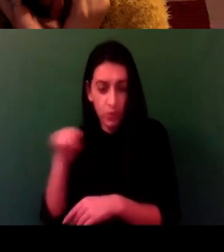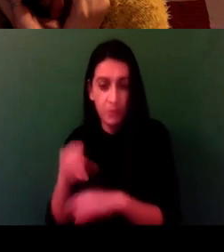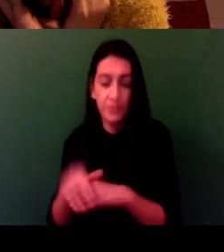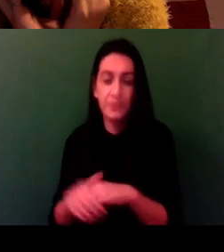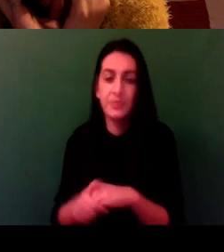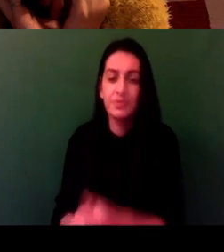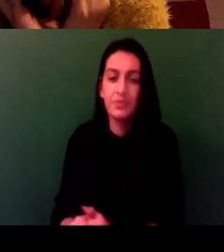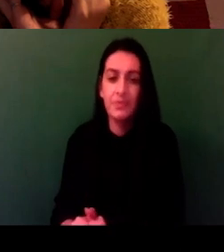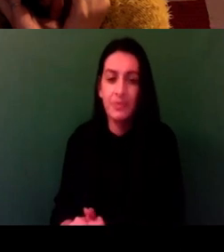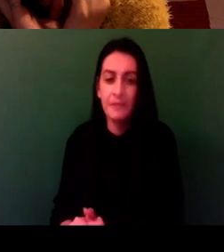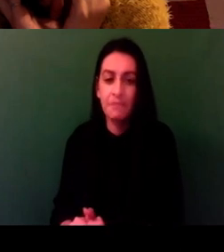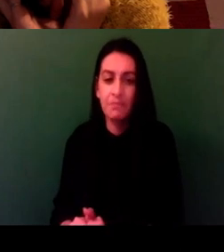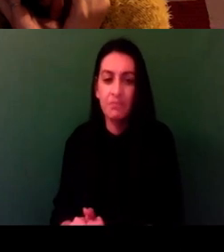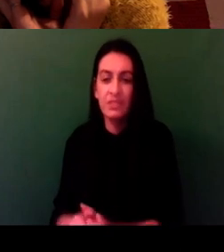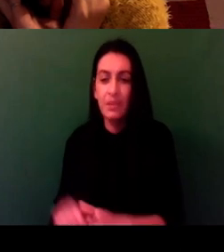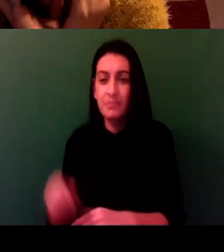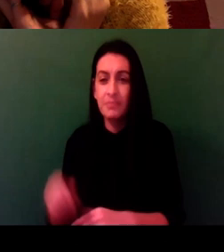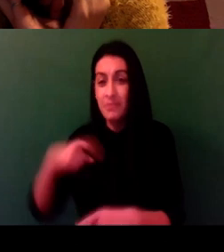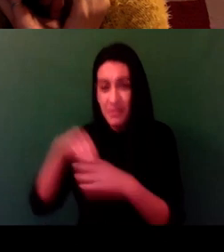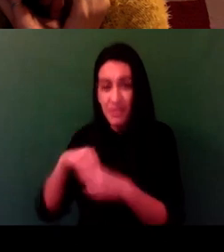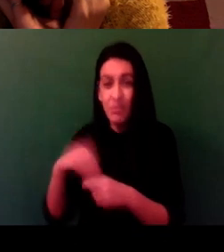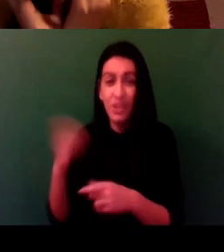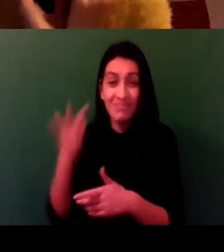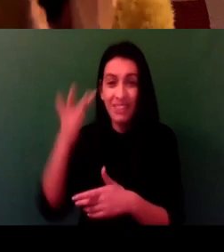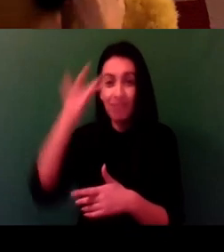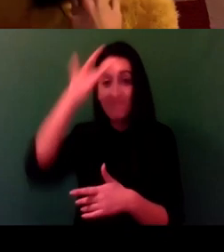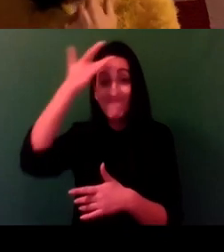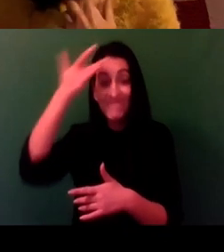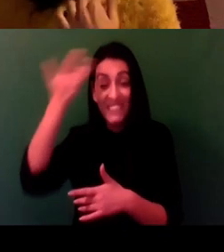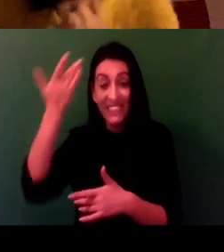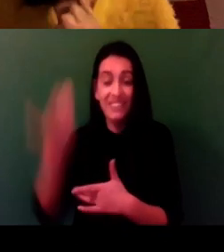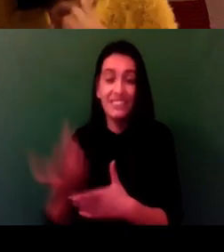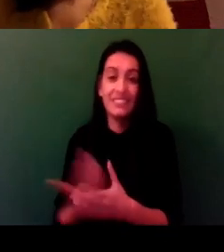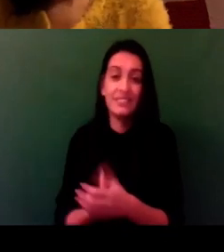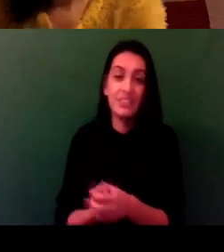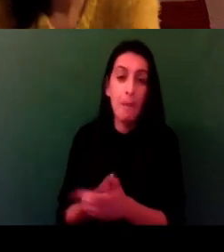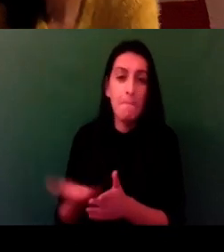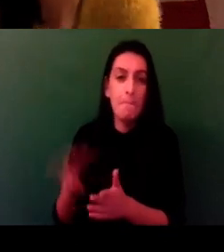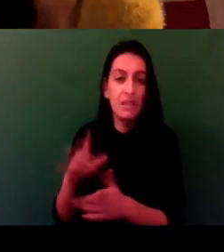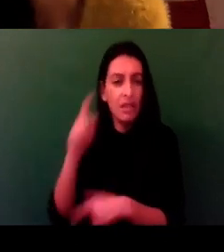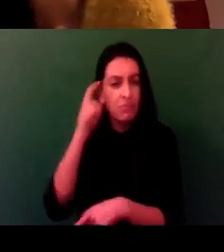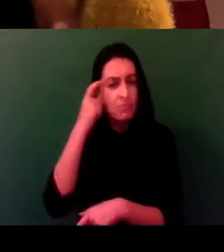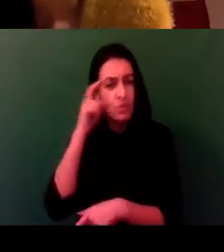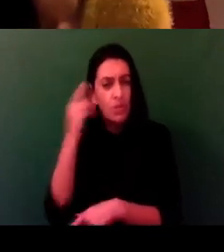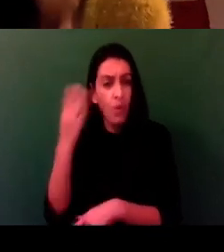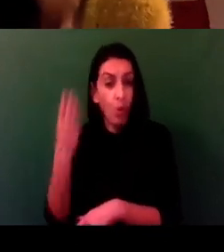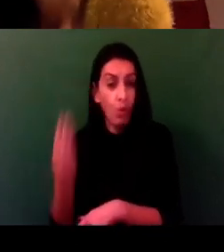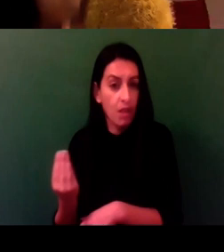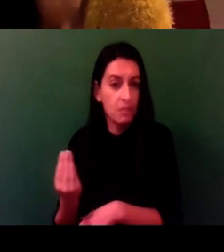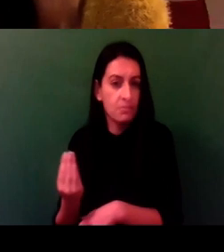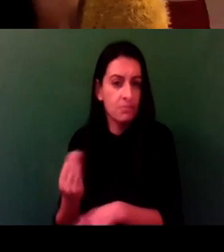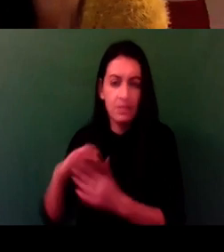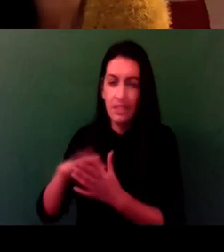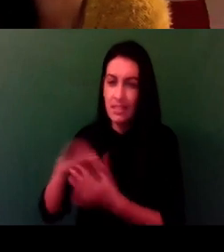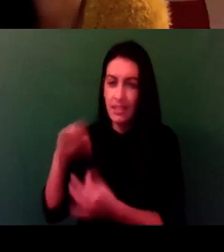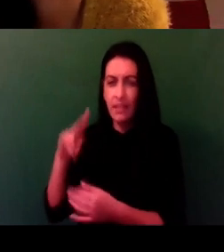böyle cahil veya daha işte başka başka çıkarları olan, başka hesapları olan insanlar gözüyle